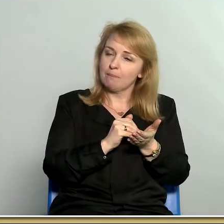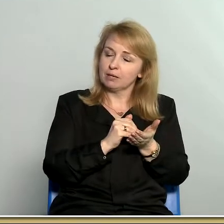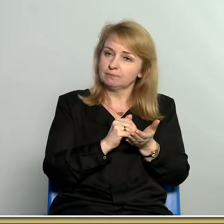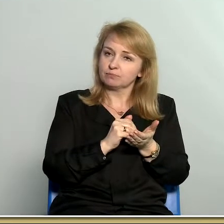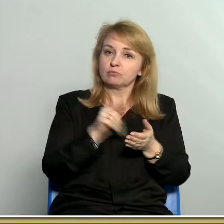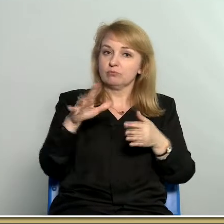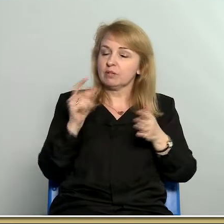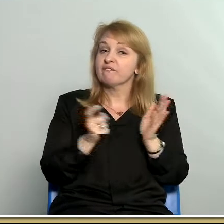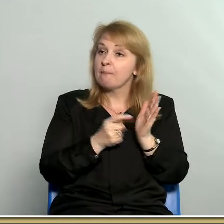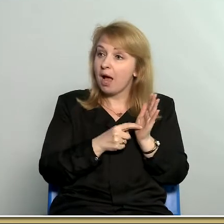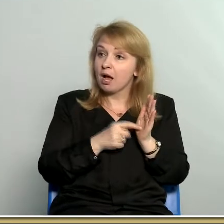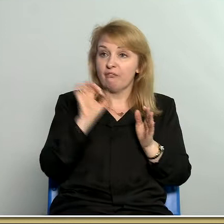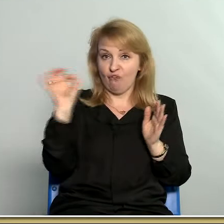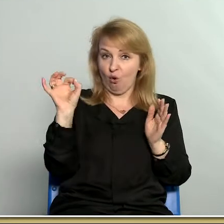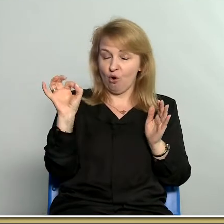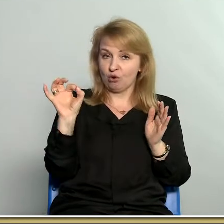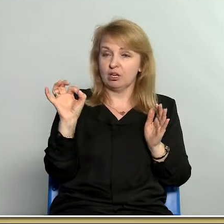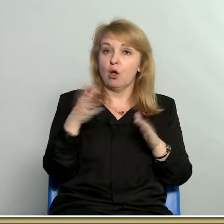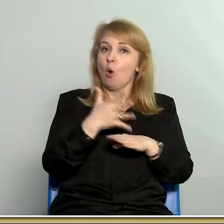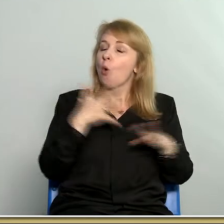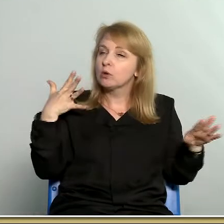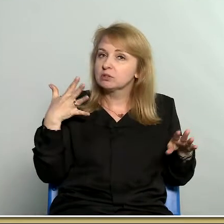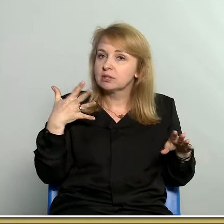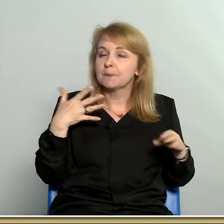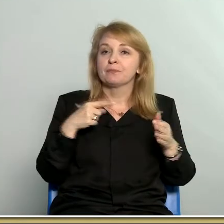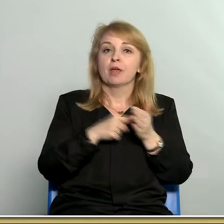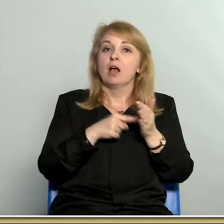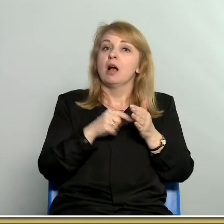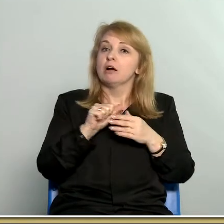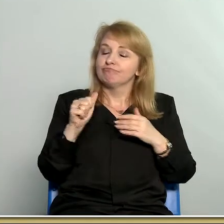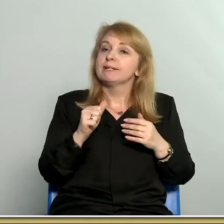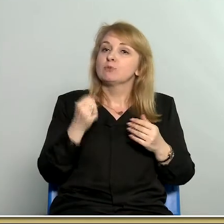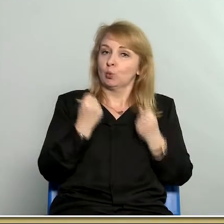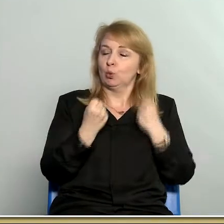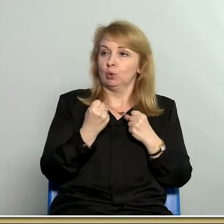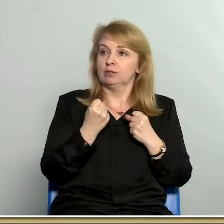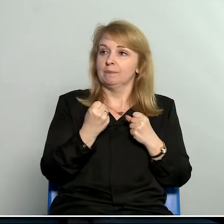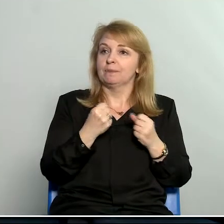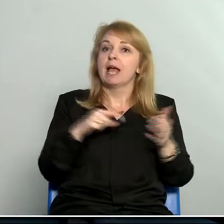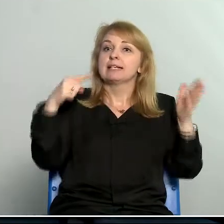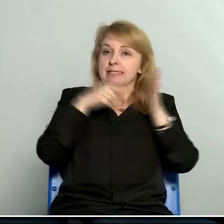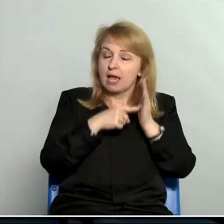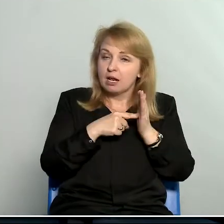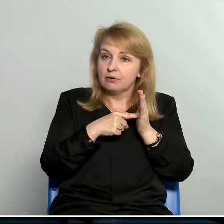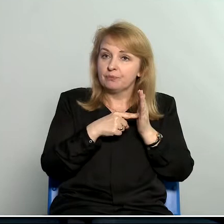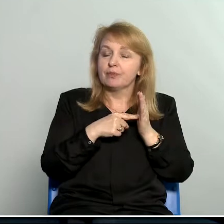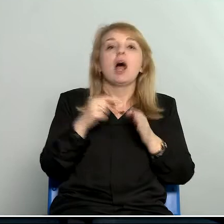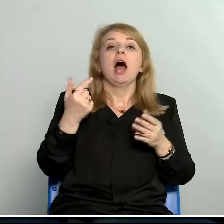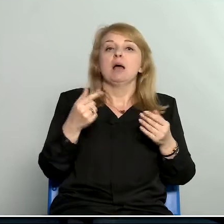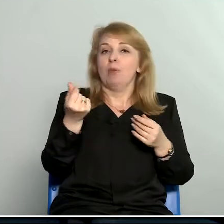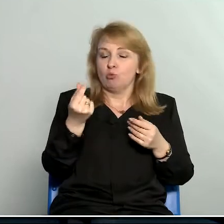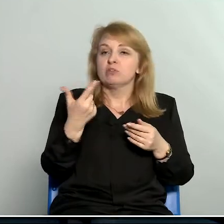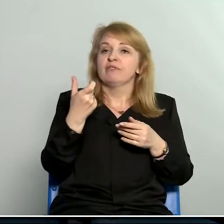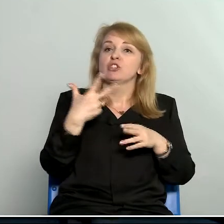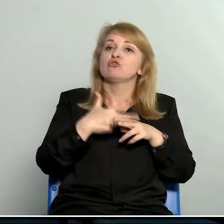i wymagania, które stawia, także są wyzwaniem na tę perspektywę. Cele do osiągnięcia, alokacja to jest 213